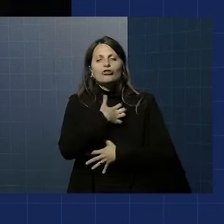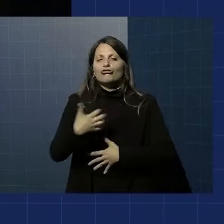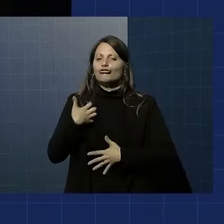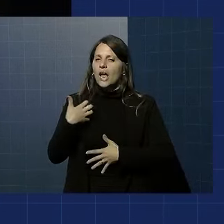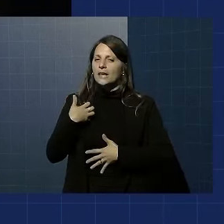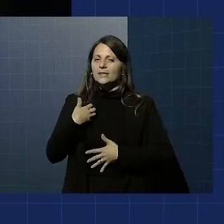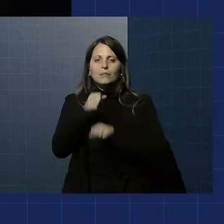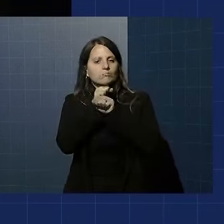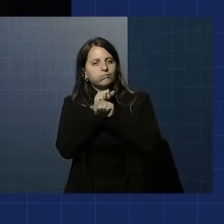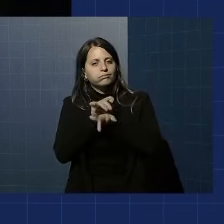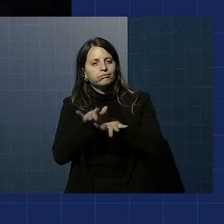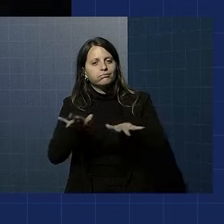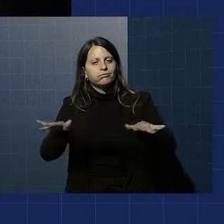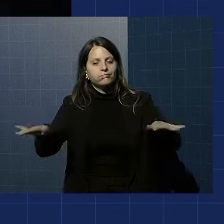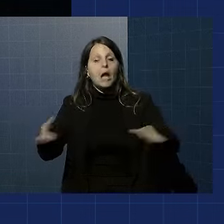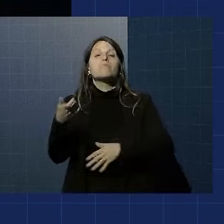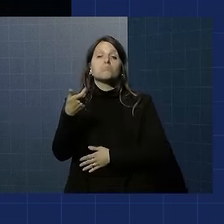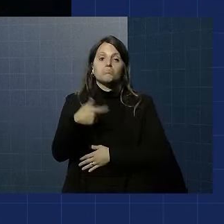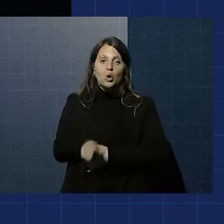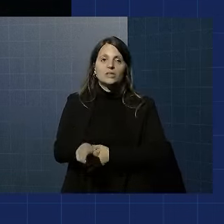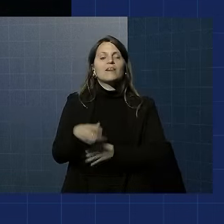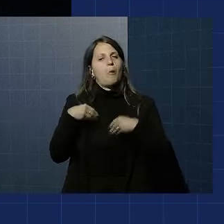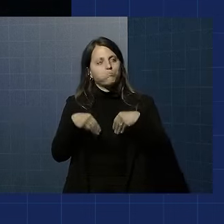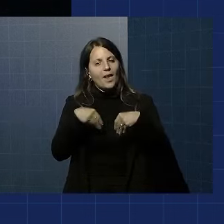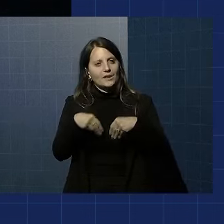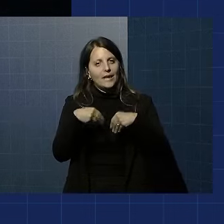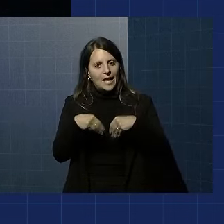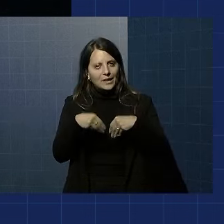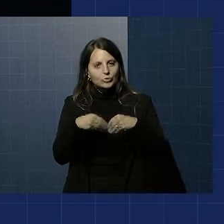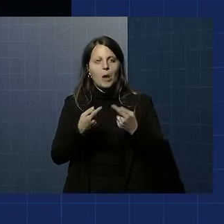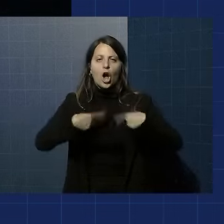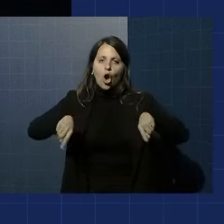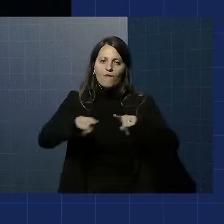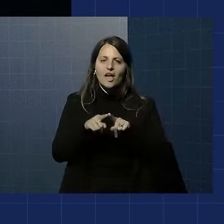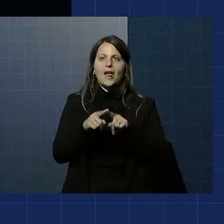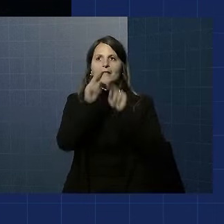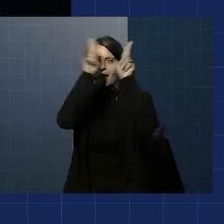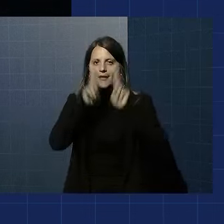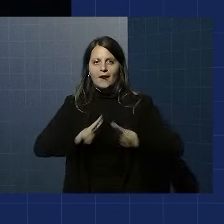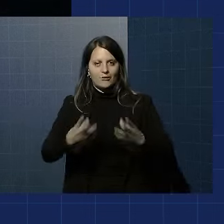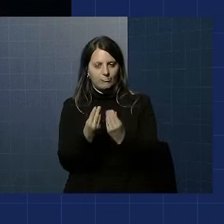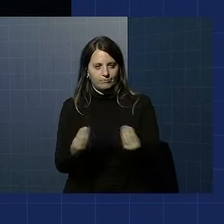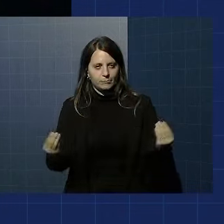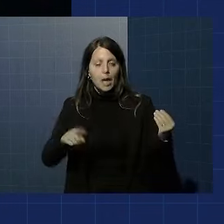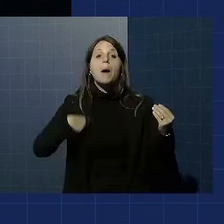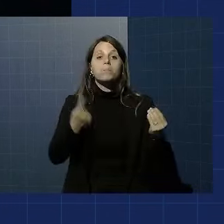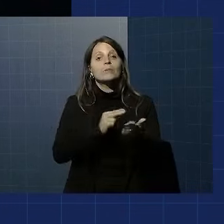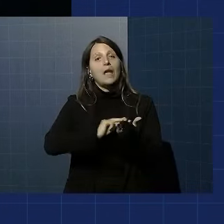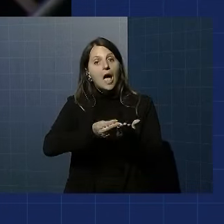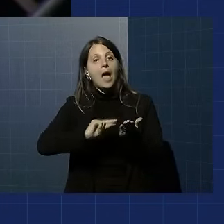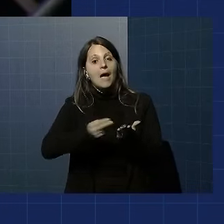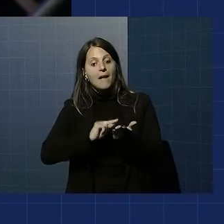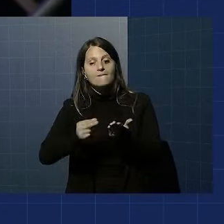a numerose conferenze internazionali, sia perché scrive e in particolare si rivolge alle giovani generazioni scrivendo dei libri per